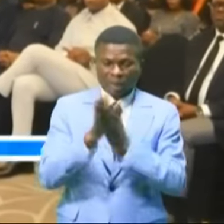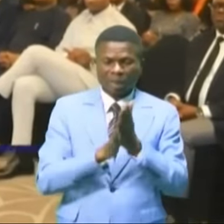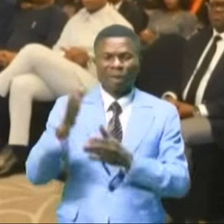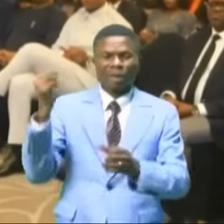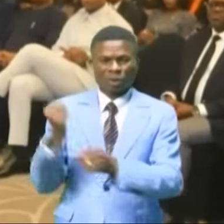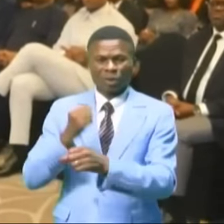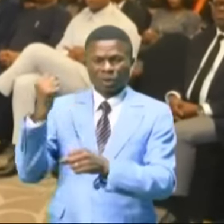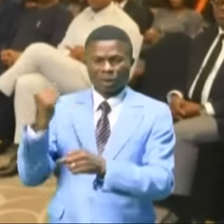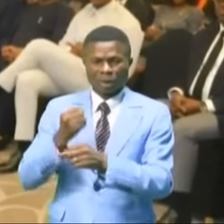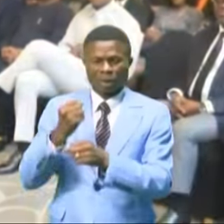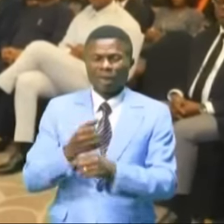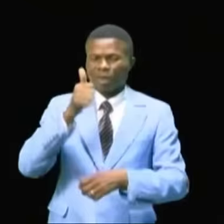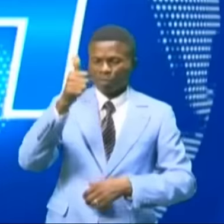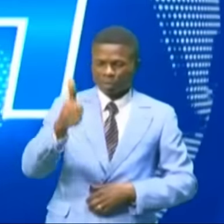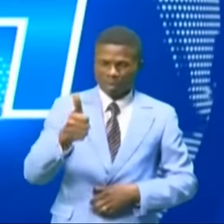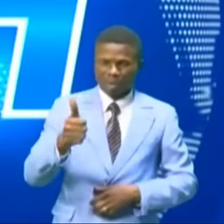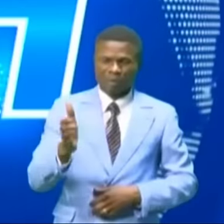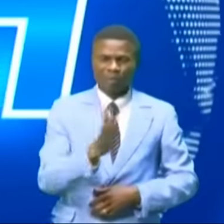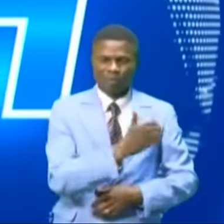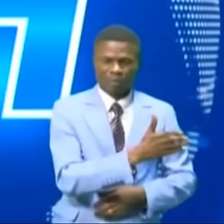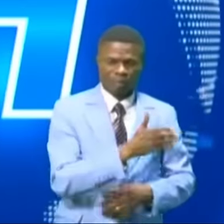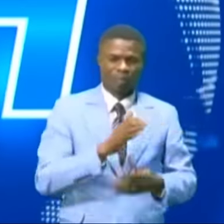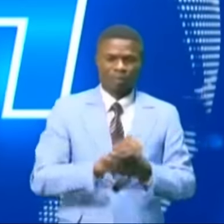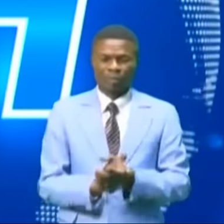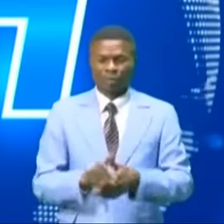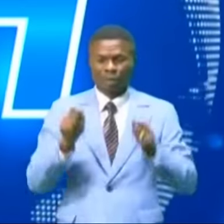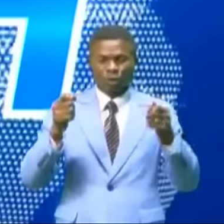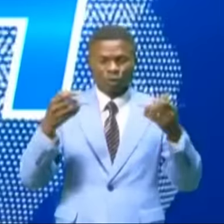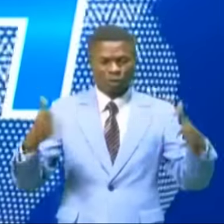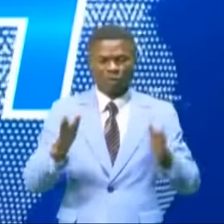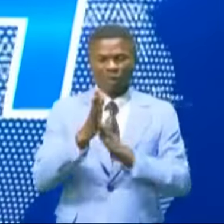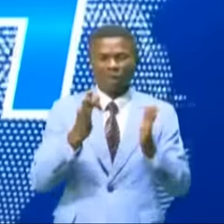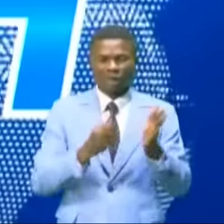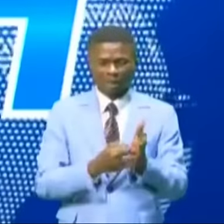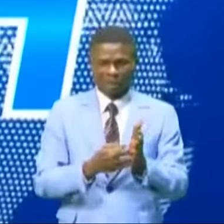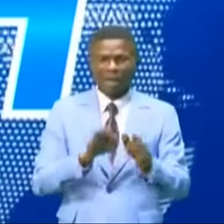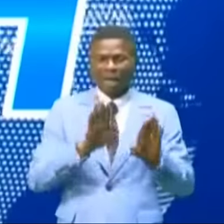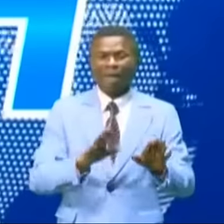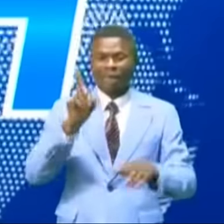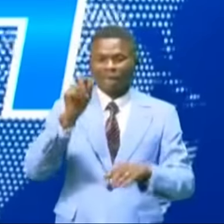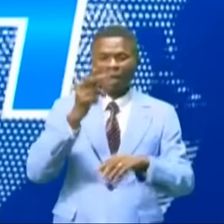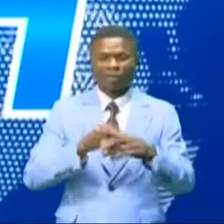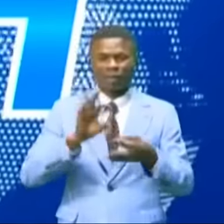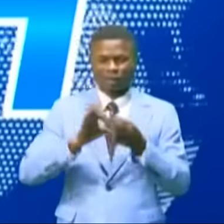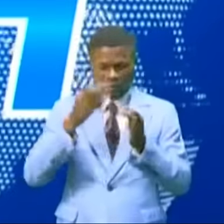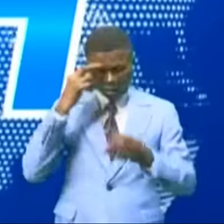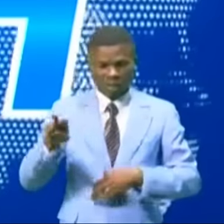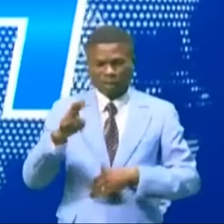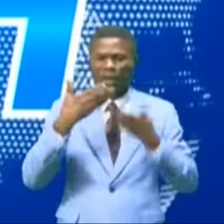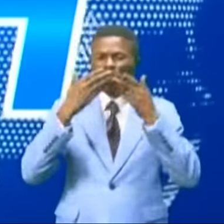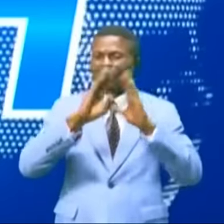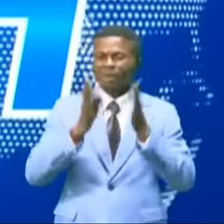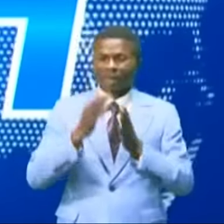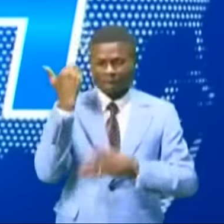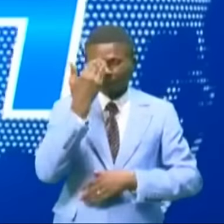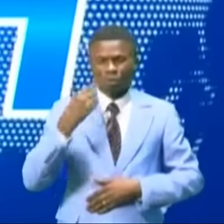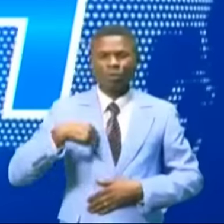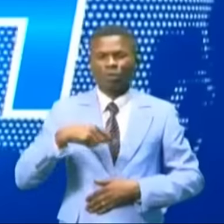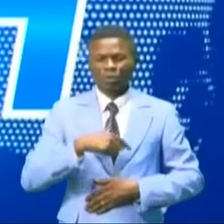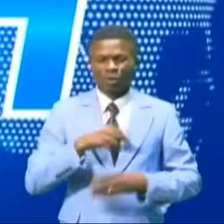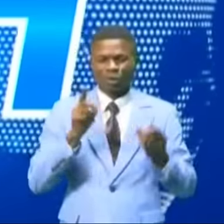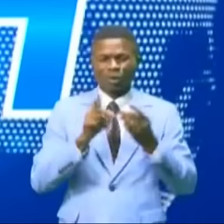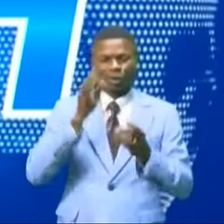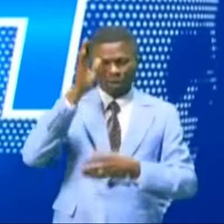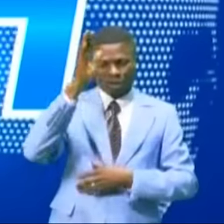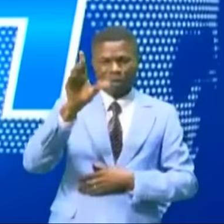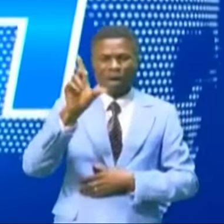travail bien fait. C'en est fini avec ce journal des 19h. Merci de l'avoir suivi.